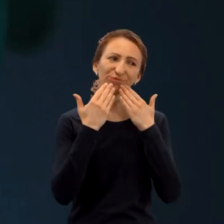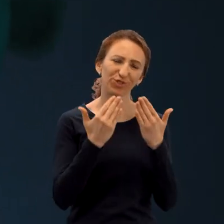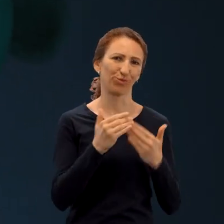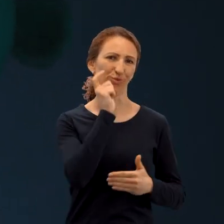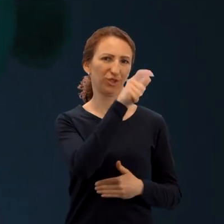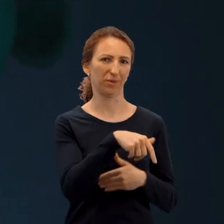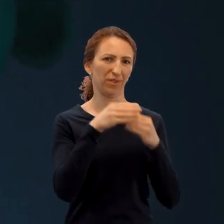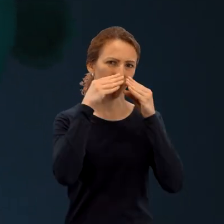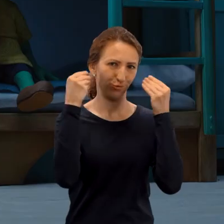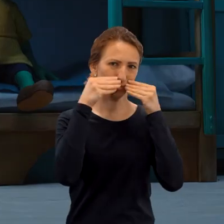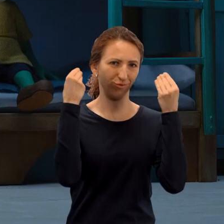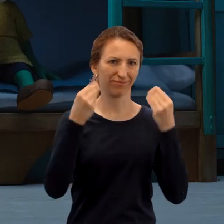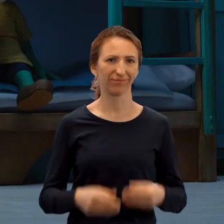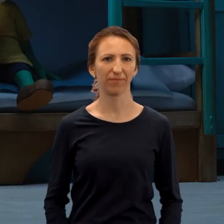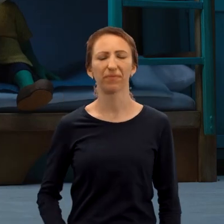Dziękuję, wujciu.